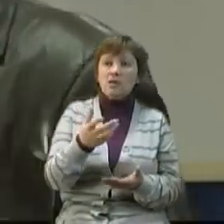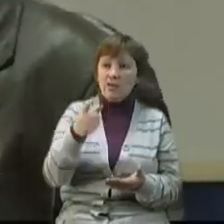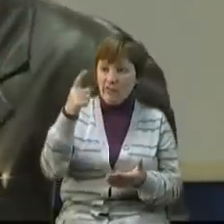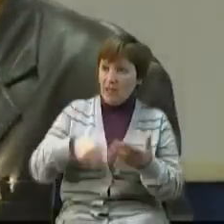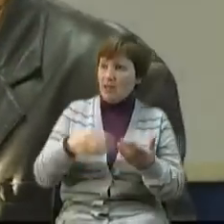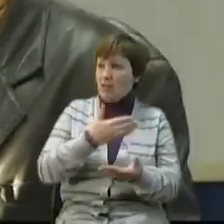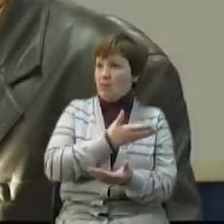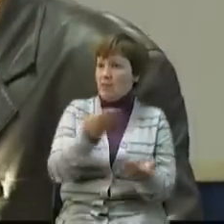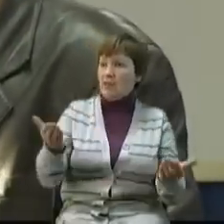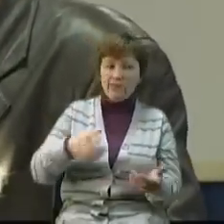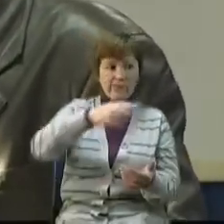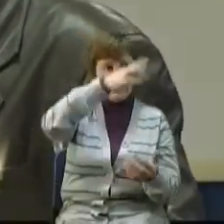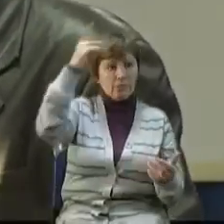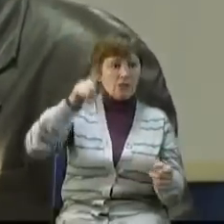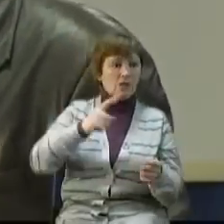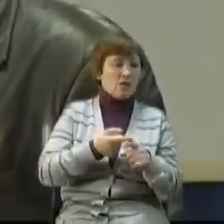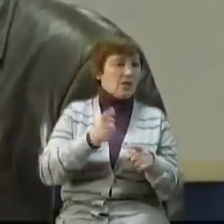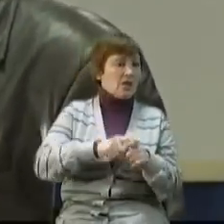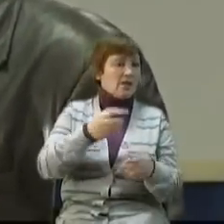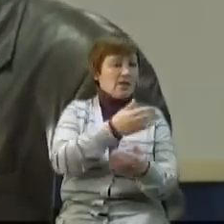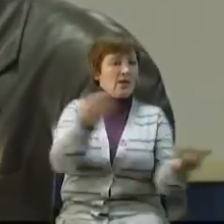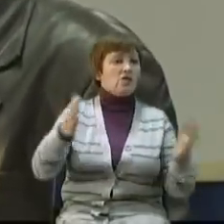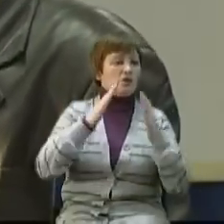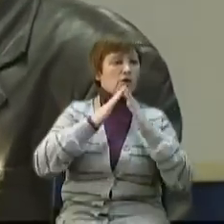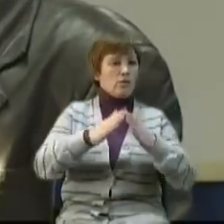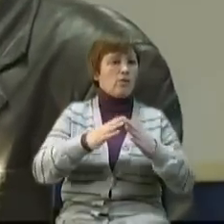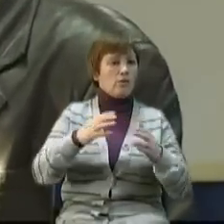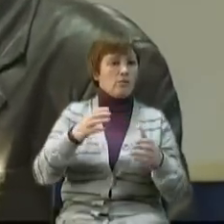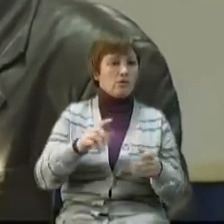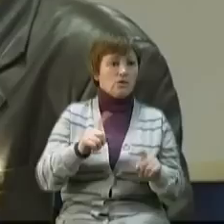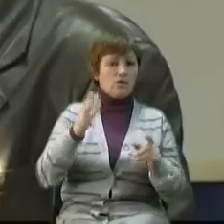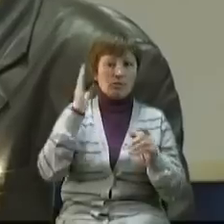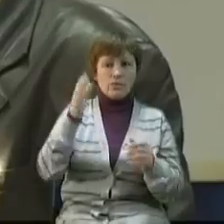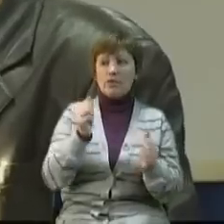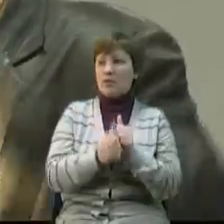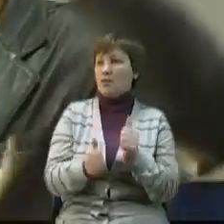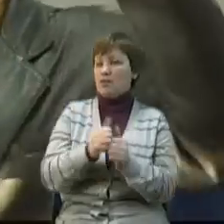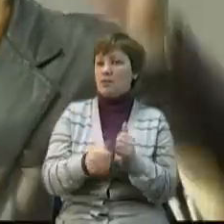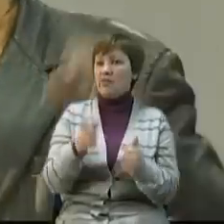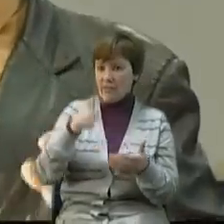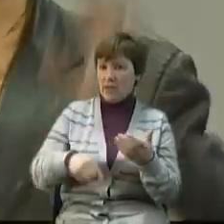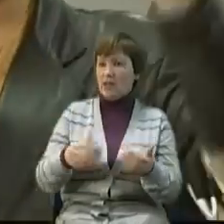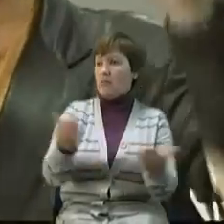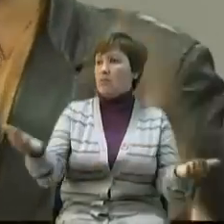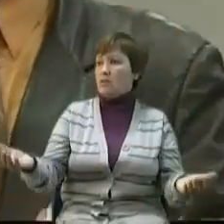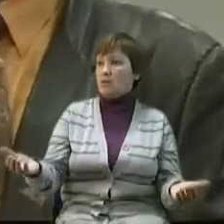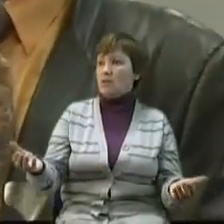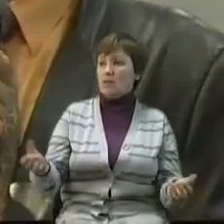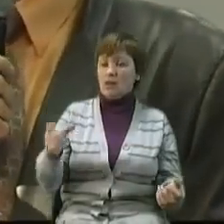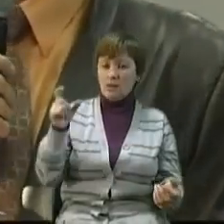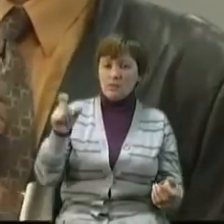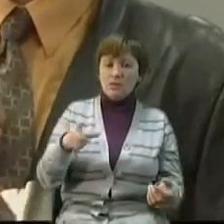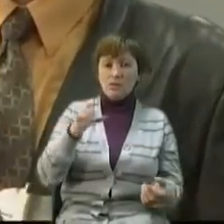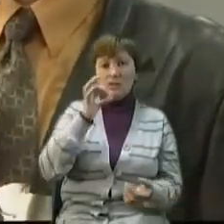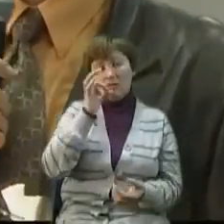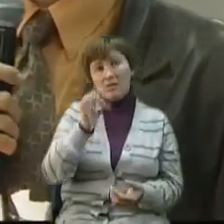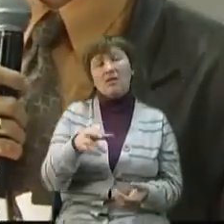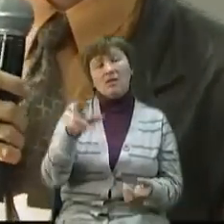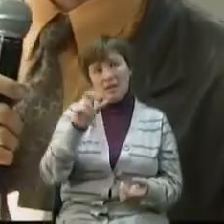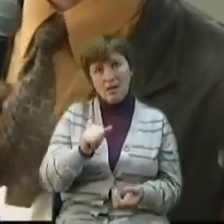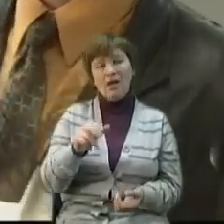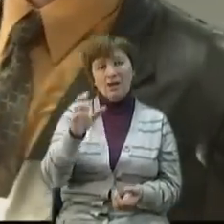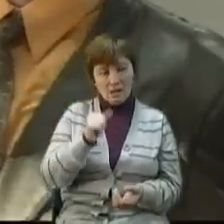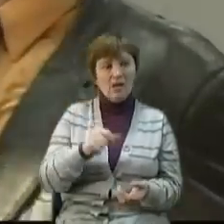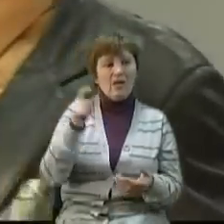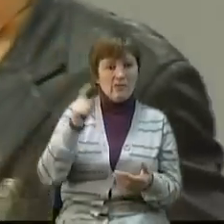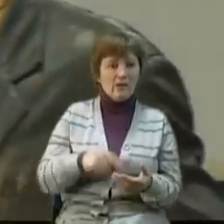наш дом, что это будет для каждого. Верим ли мы в это? И люди говорят: верим, верим. Я говорю: по-настоящему